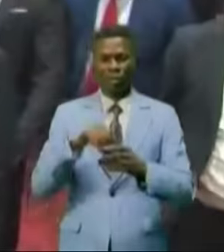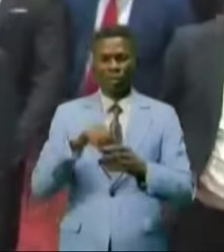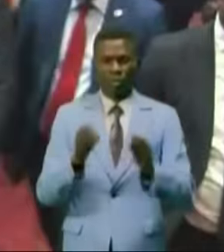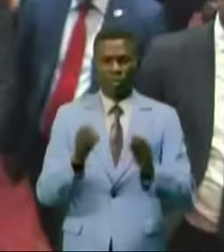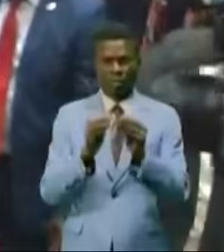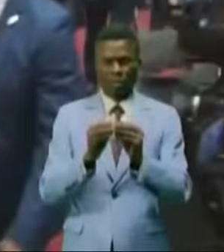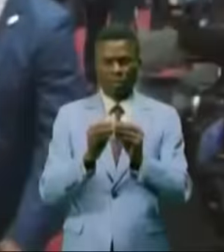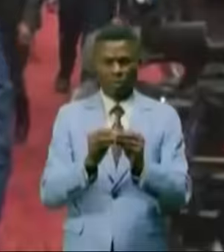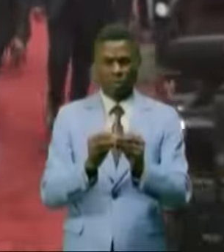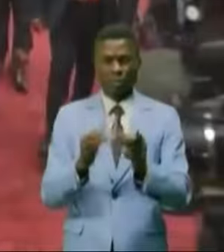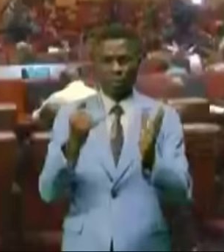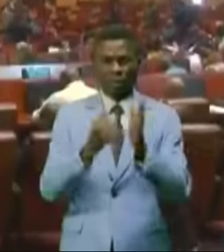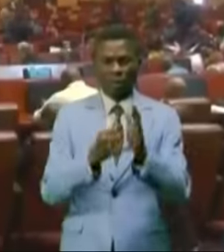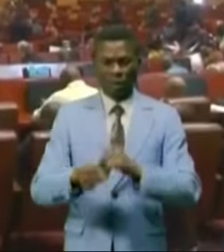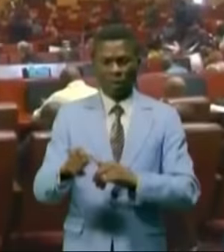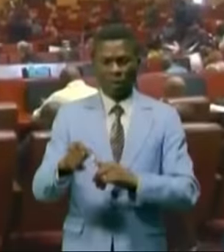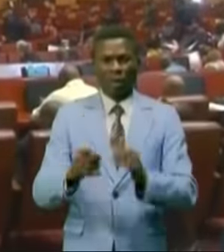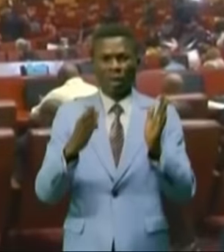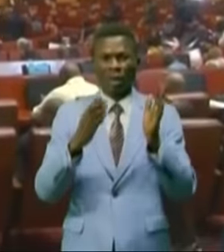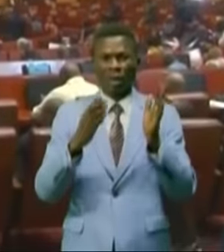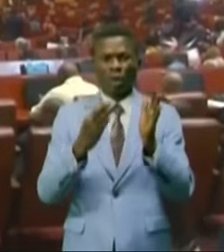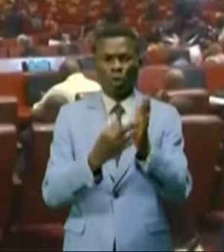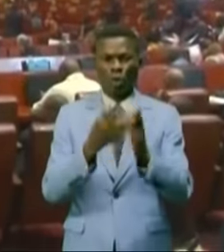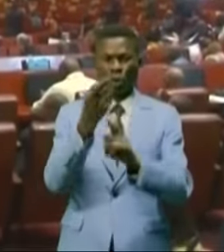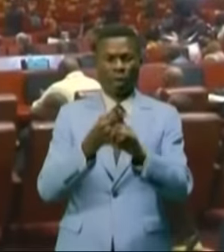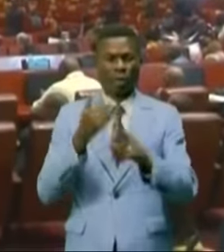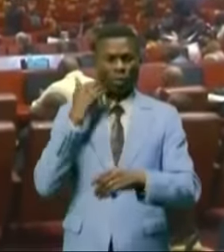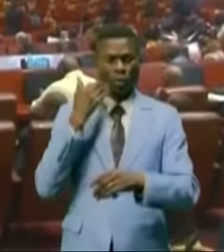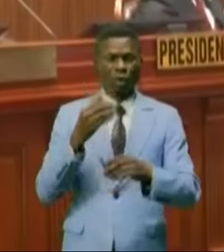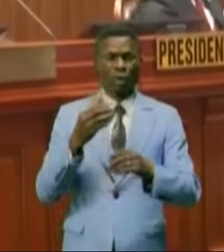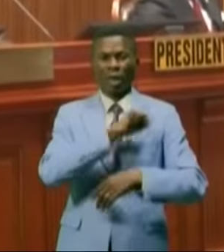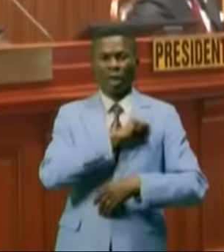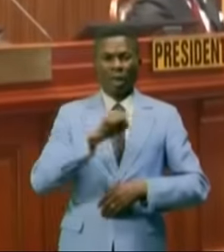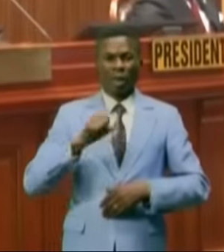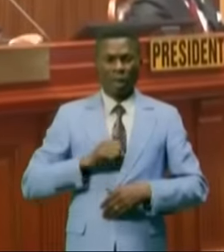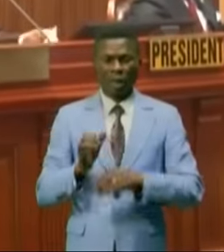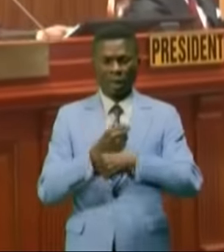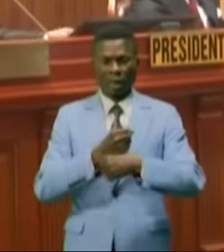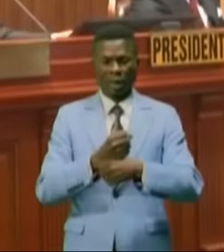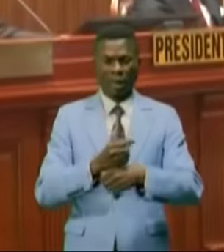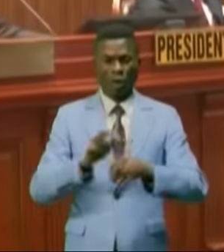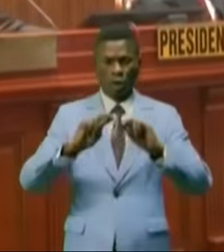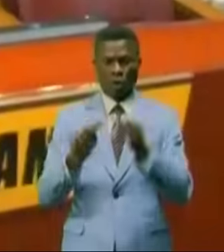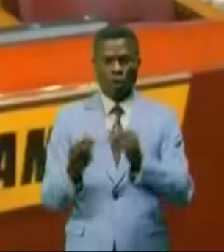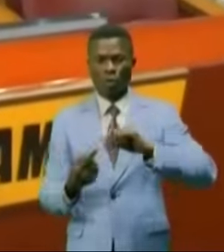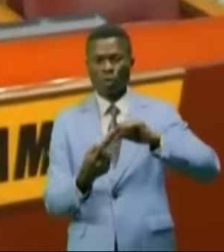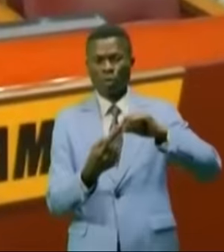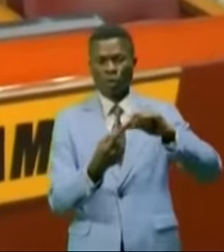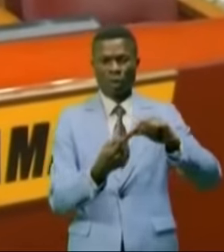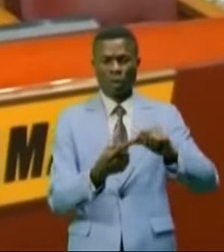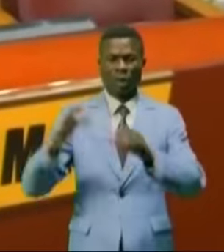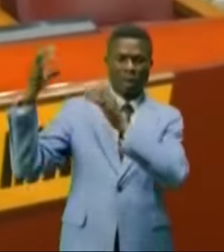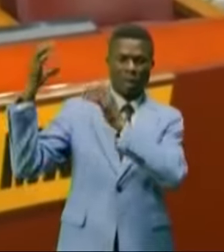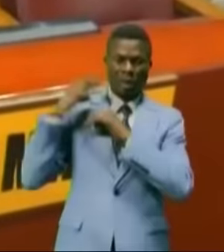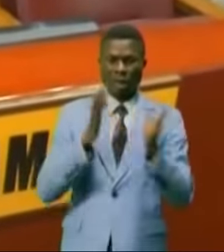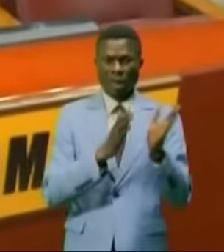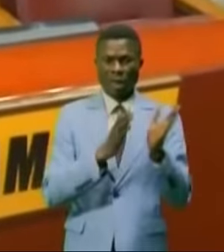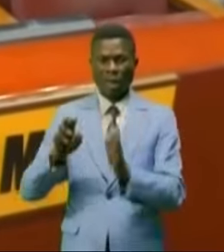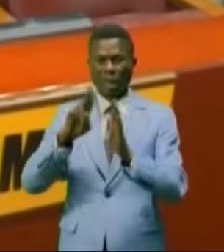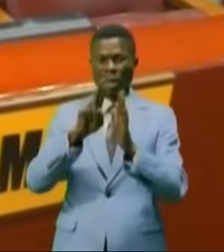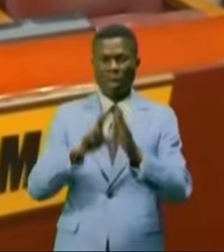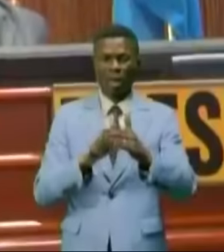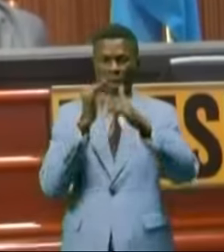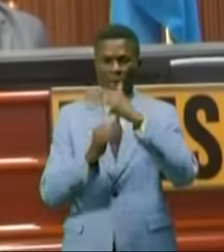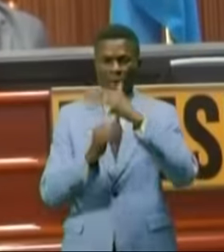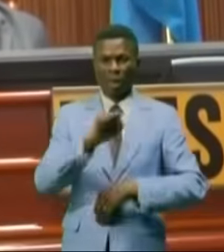séance plénière de ce samedi 8 juin, la Chambre haute du Parlement congolais a mis en place une commission spéciale chargée d'élaborer le règlement intérieur